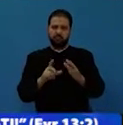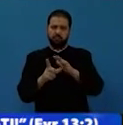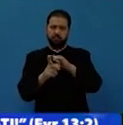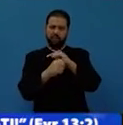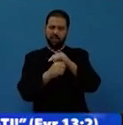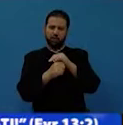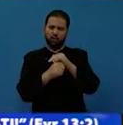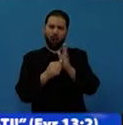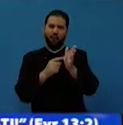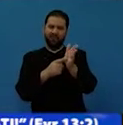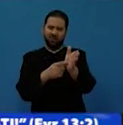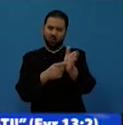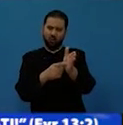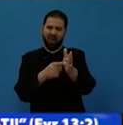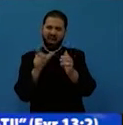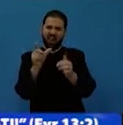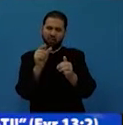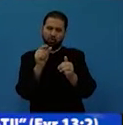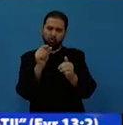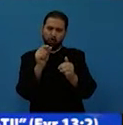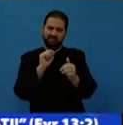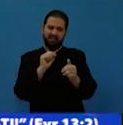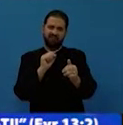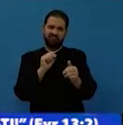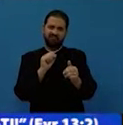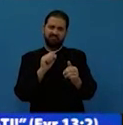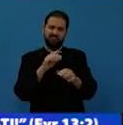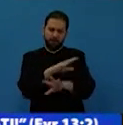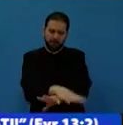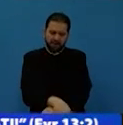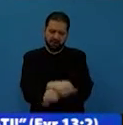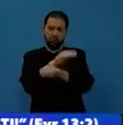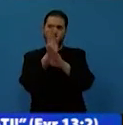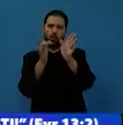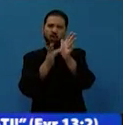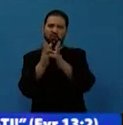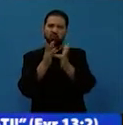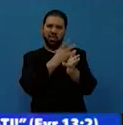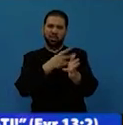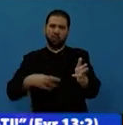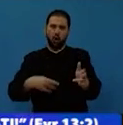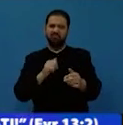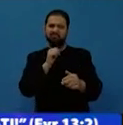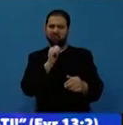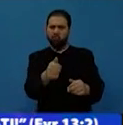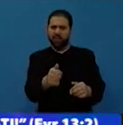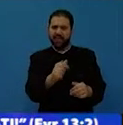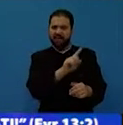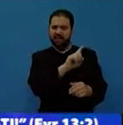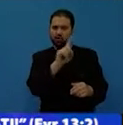dintr-o perspectivă reducționistă. Mântuitorul Iisus Hristos niciodată nu